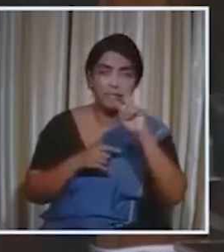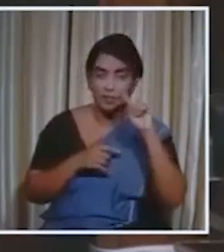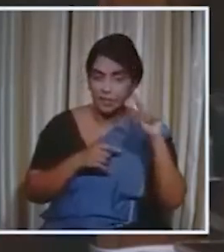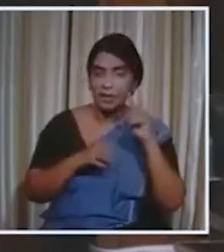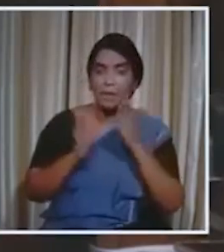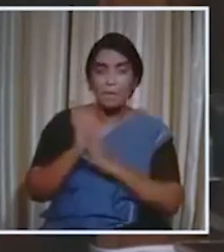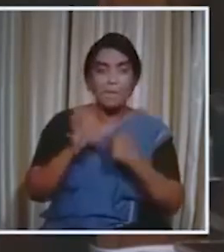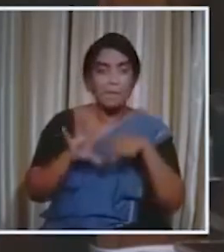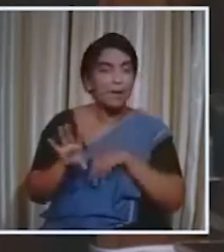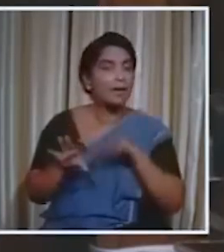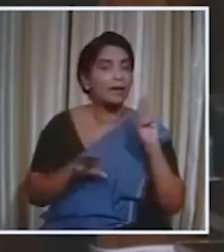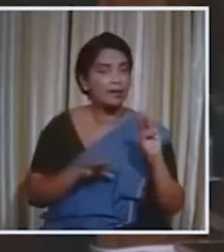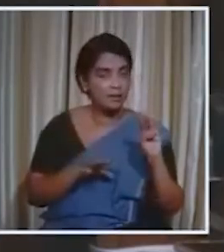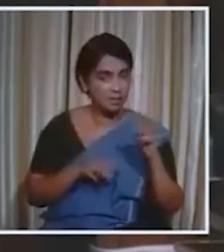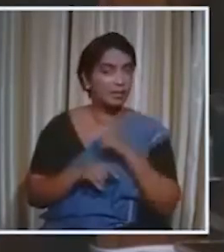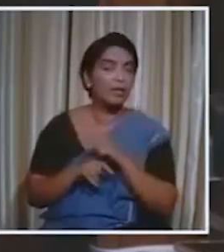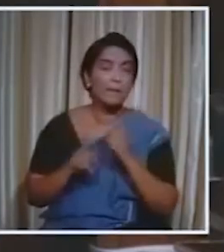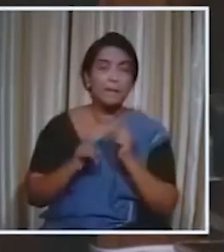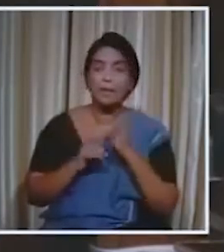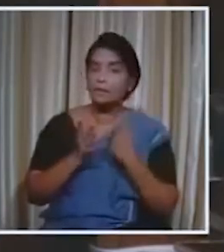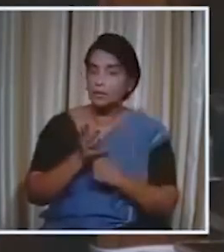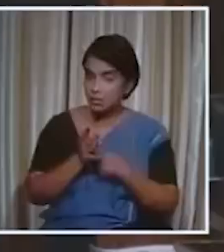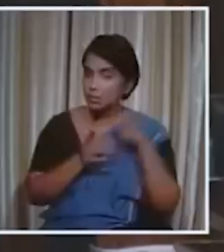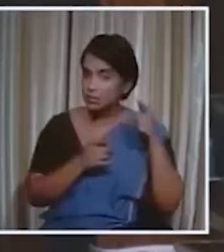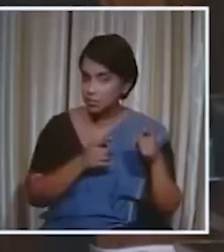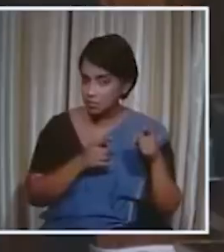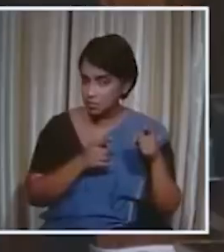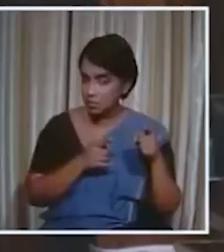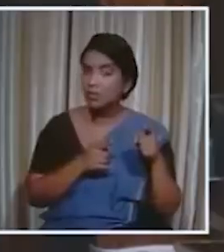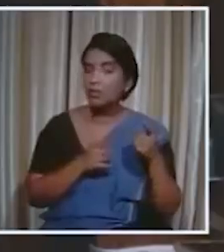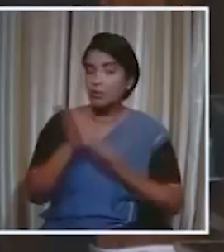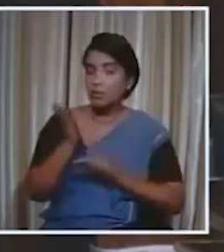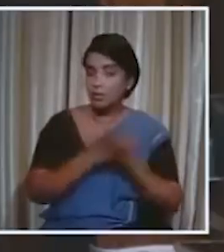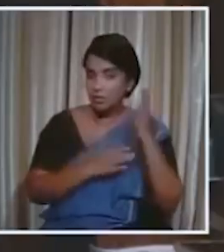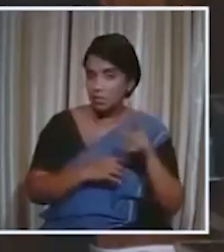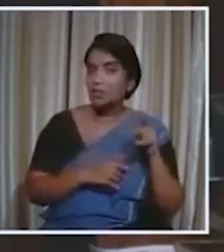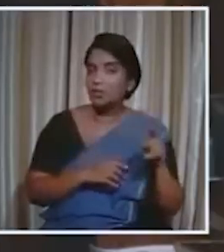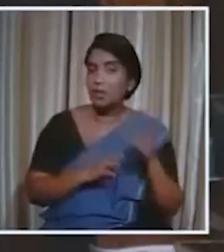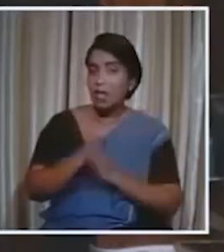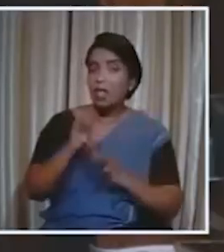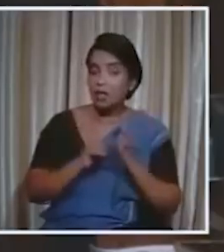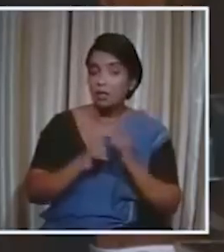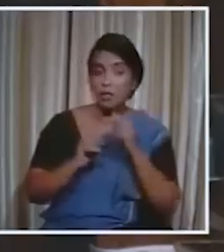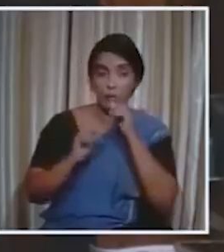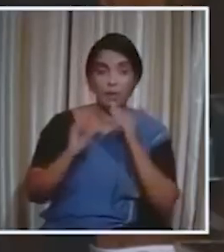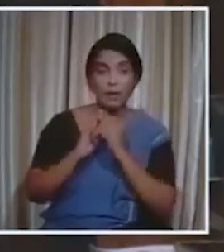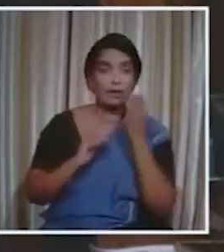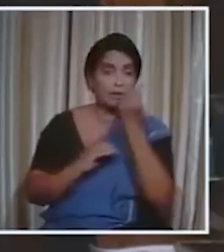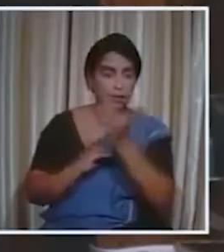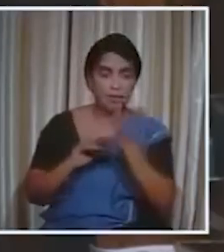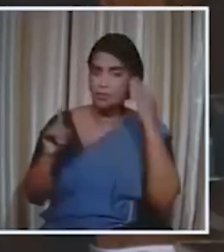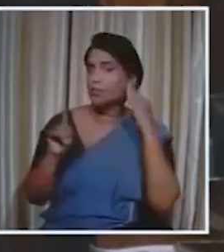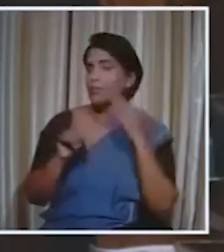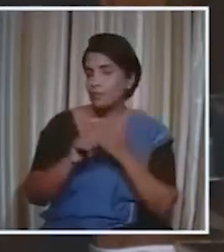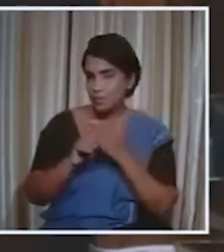තියෙනවා පාර්ලිමේන්තු මන්ත්‍රීන් සඳහා වියත්පුර නිවාසී ව්‍යාපෘති නිල නිවාස ලබා දීම ගරු ඇමතිතුමනි මේකේ මන්ත්‍රීවරු 100 ගානකට කොහෙද ගෙවල් දෙනවද මොකද්ද